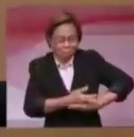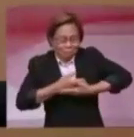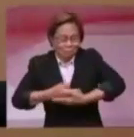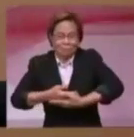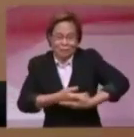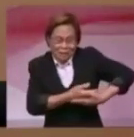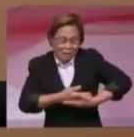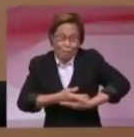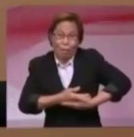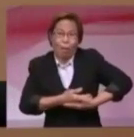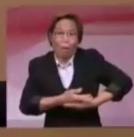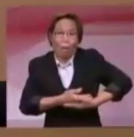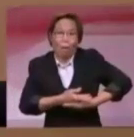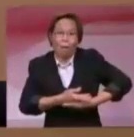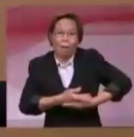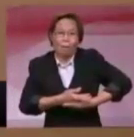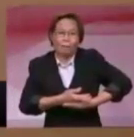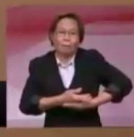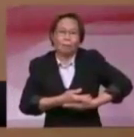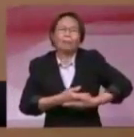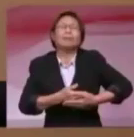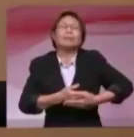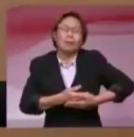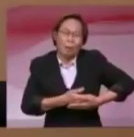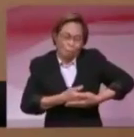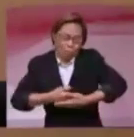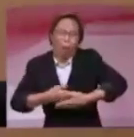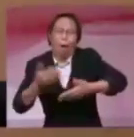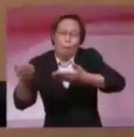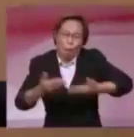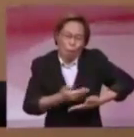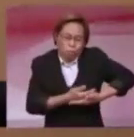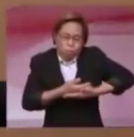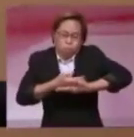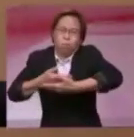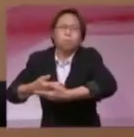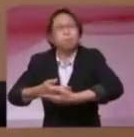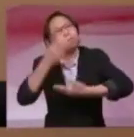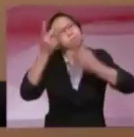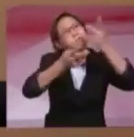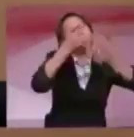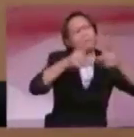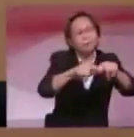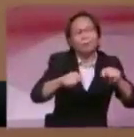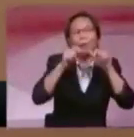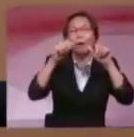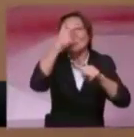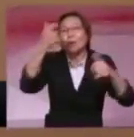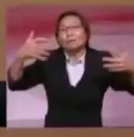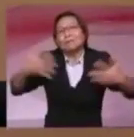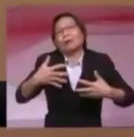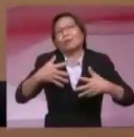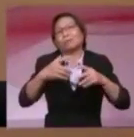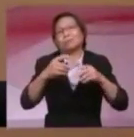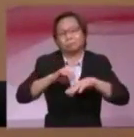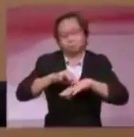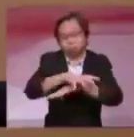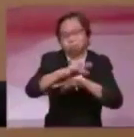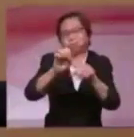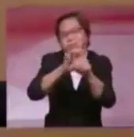anak-anak kecil di kosan kosan awam kenal takut kepada jangkitan oleh Pendeta pakai Mask